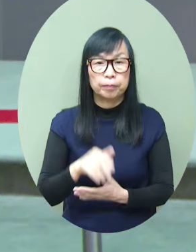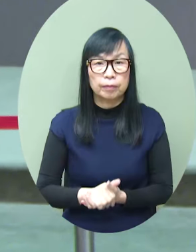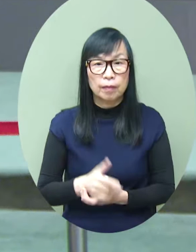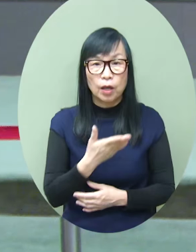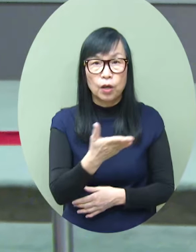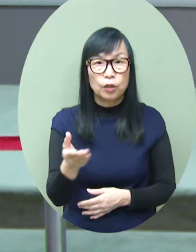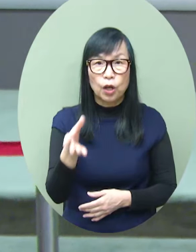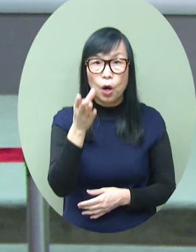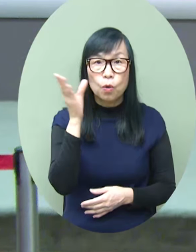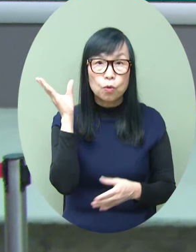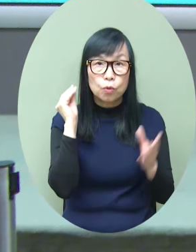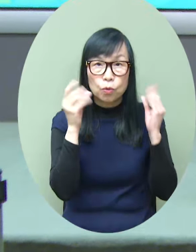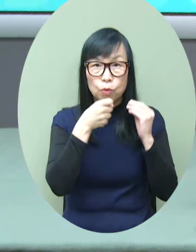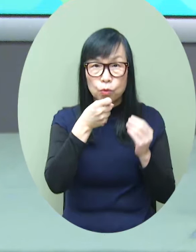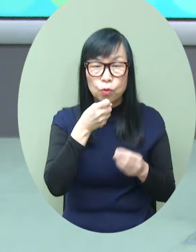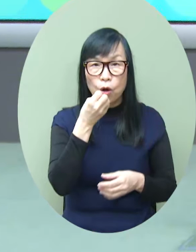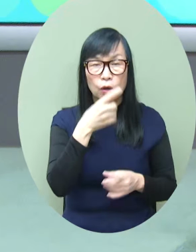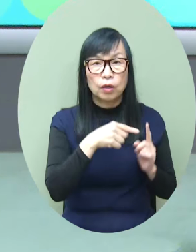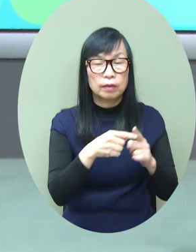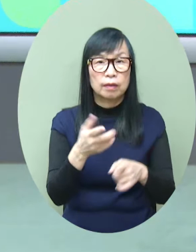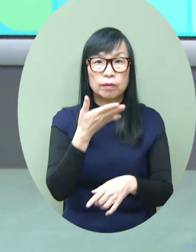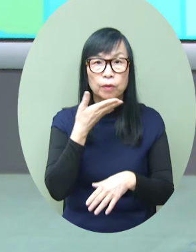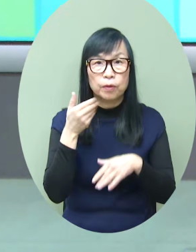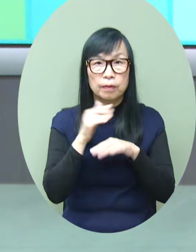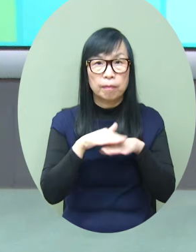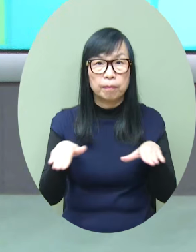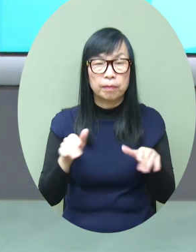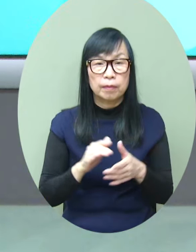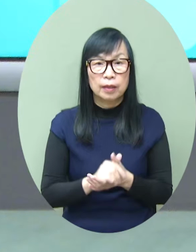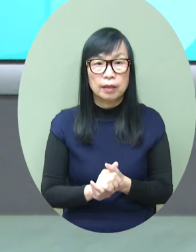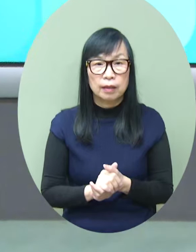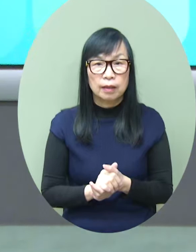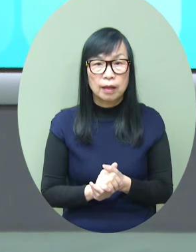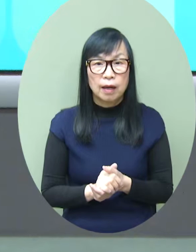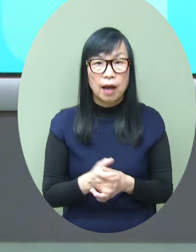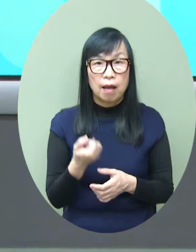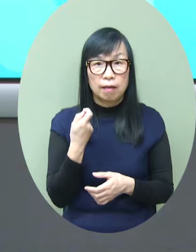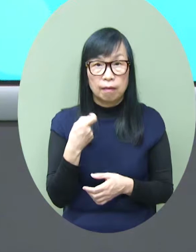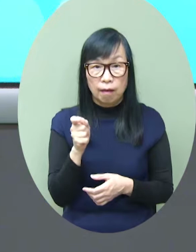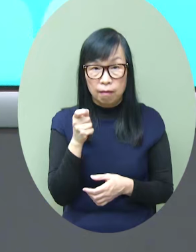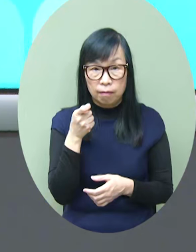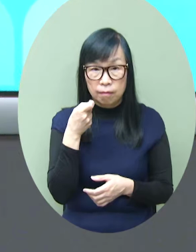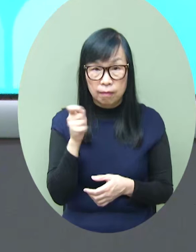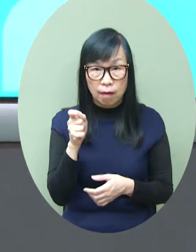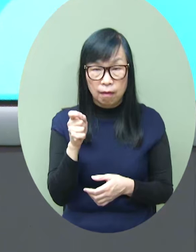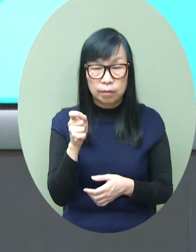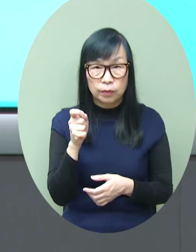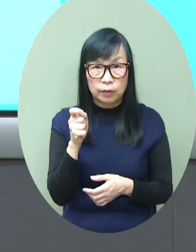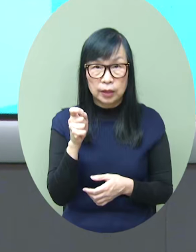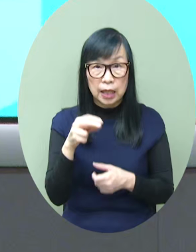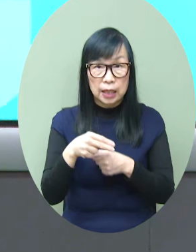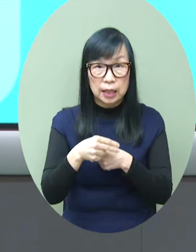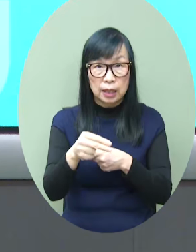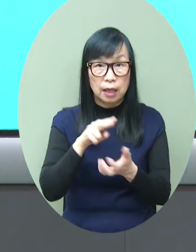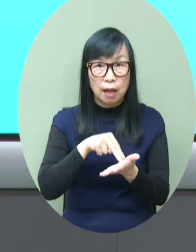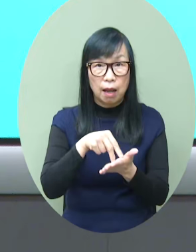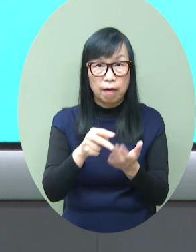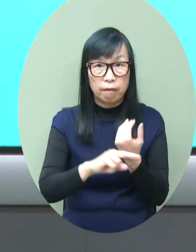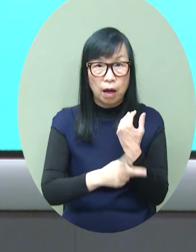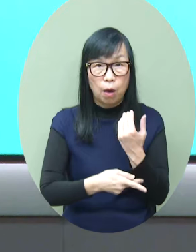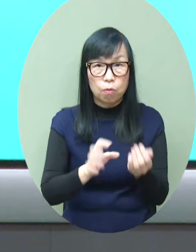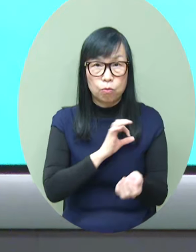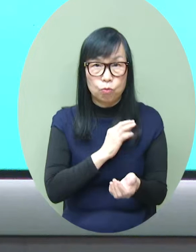位傳媒朋友、各位香港市民，早晨嚇。或者在我簡單講講嚟緊嘅第七屆立法會選舉之